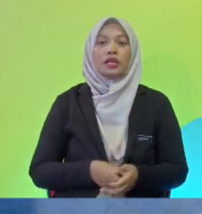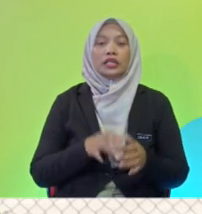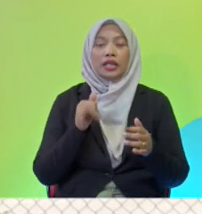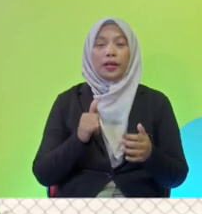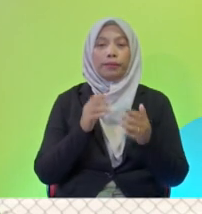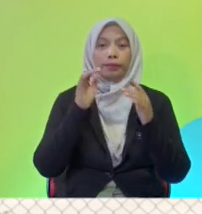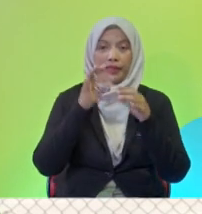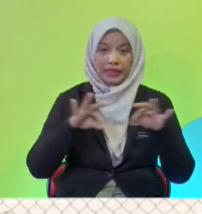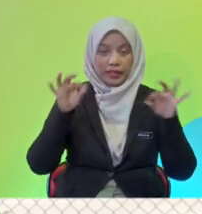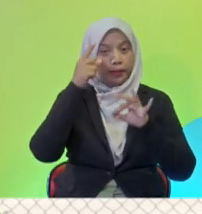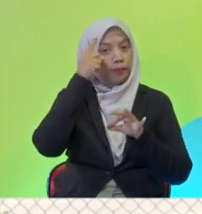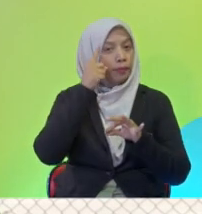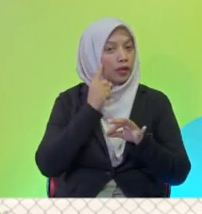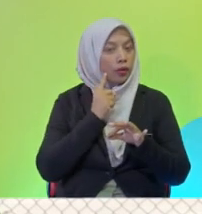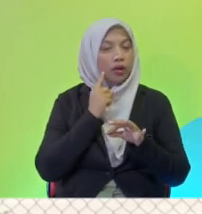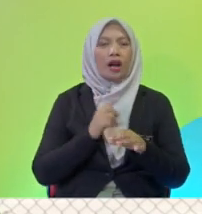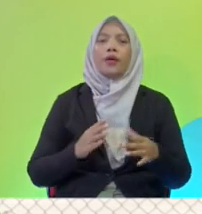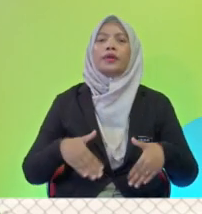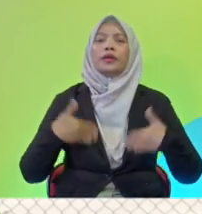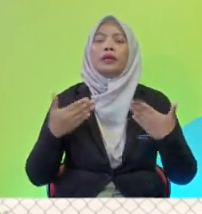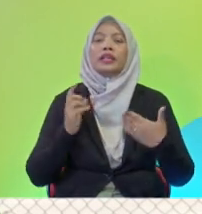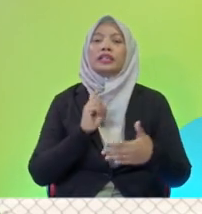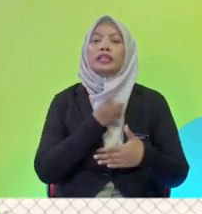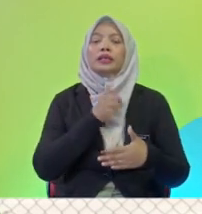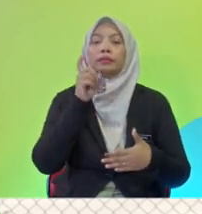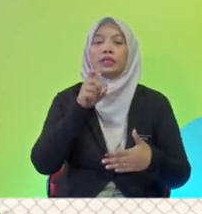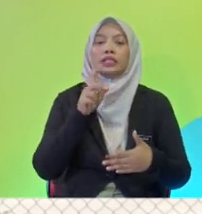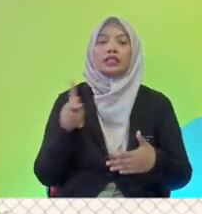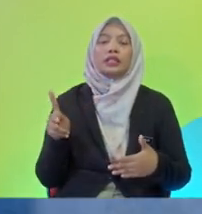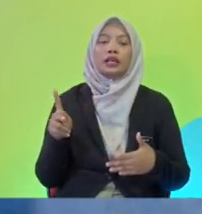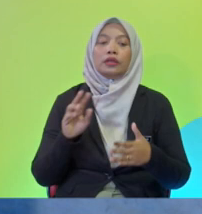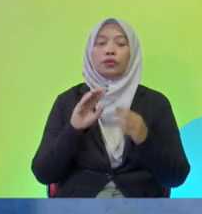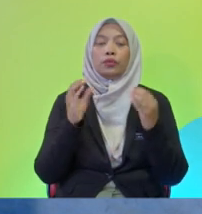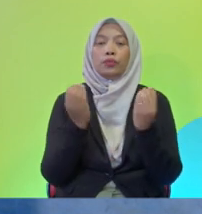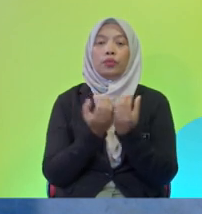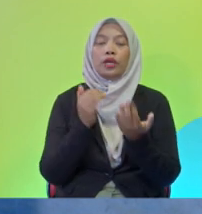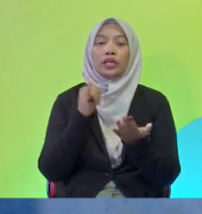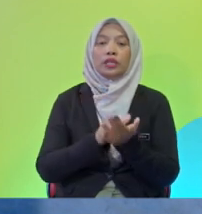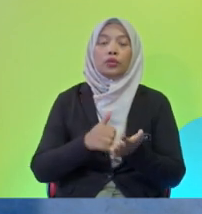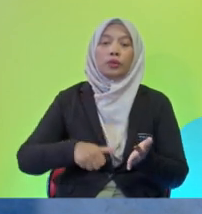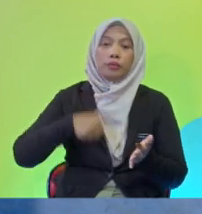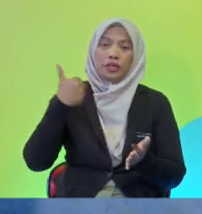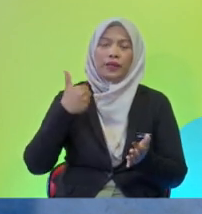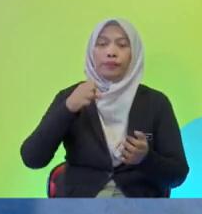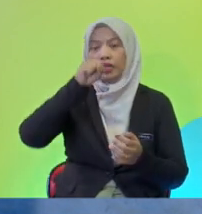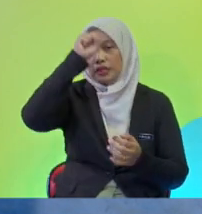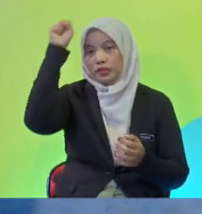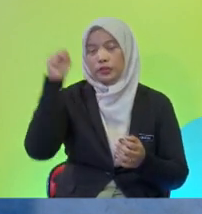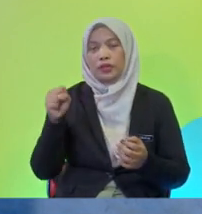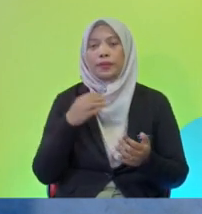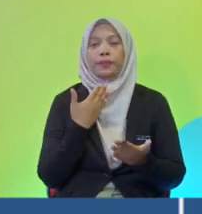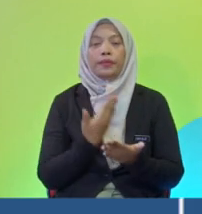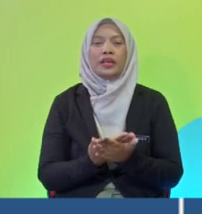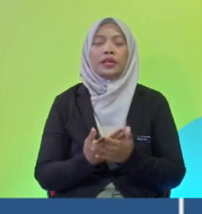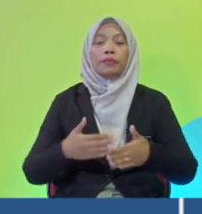cikgu, bagaimana kita nak pastikan bahawa satu kumpulan itu menang? Okey, soalan yang baik. Soalan yang baik,